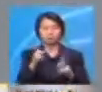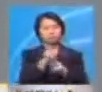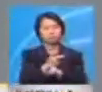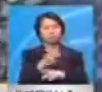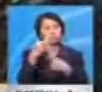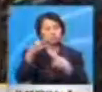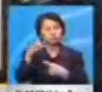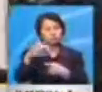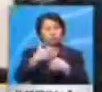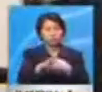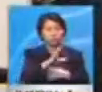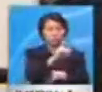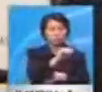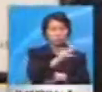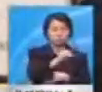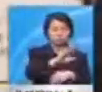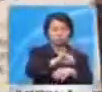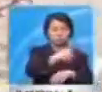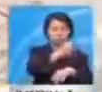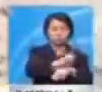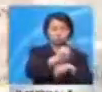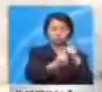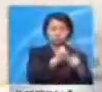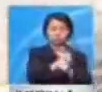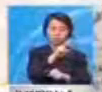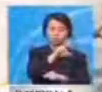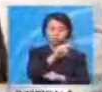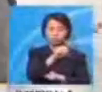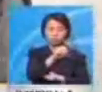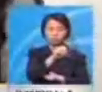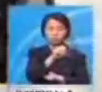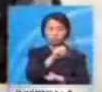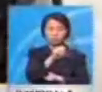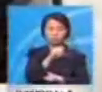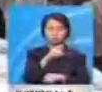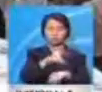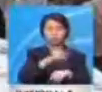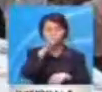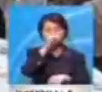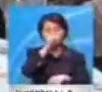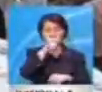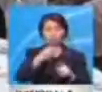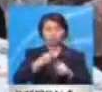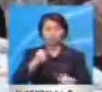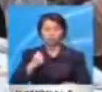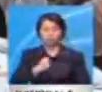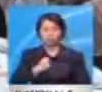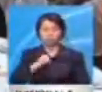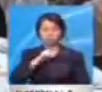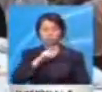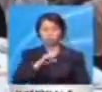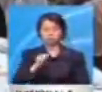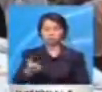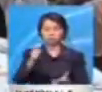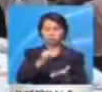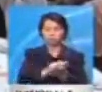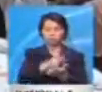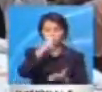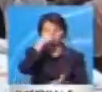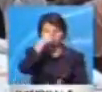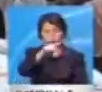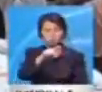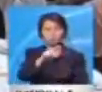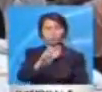19 selepas dmdi ditubuhkan pada tahun 2000 di Melaka dari Toronto Kanada izham Hadi Siddiq Melaporkan untuk